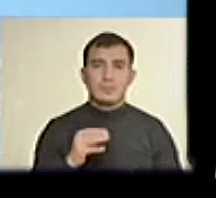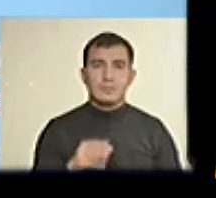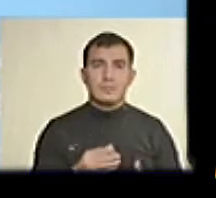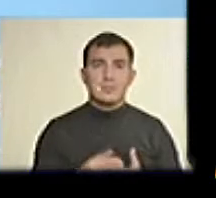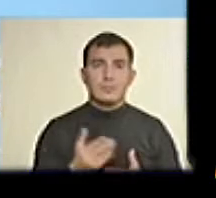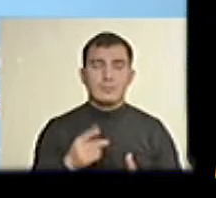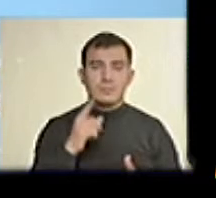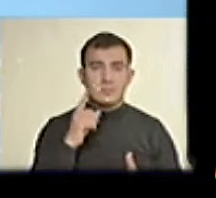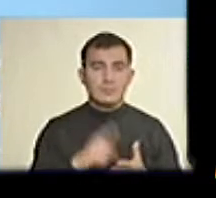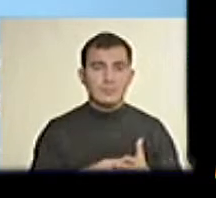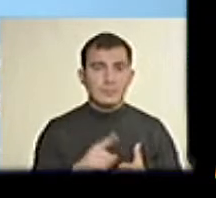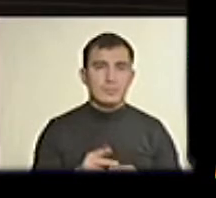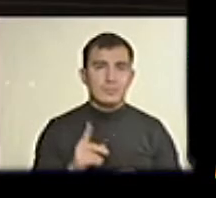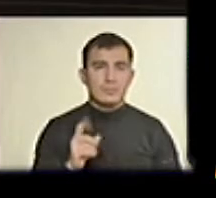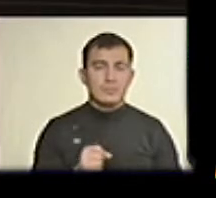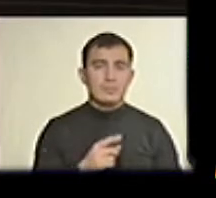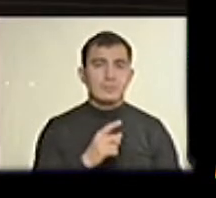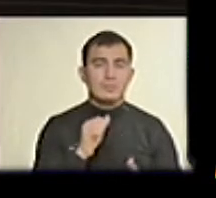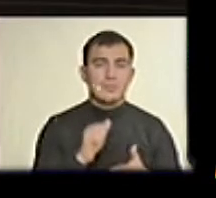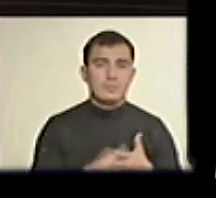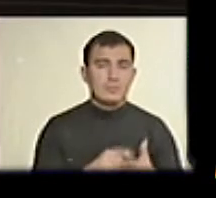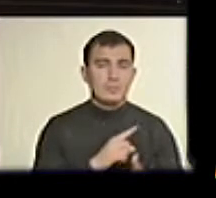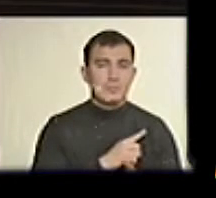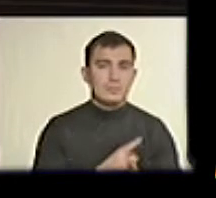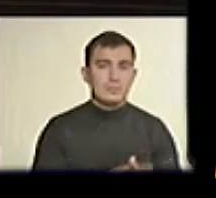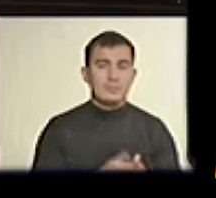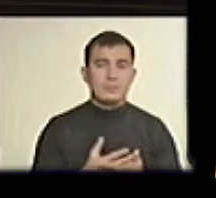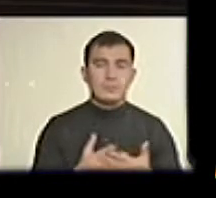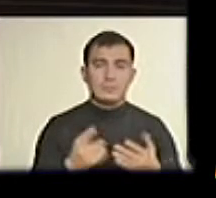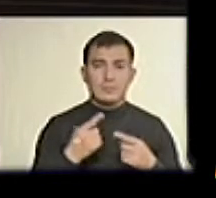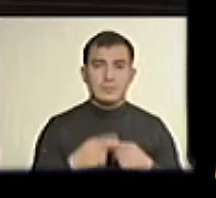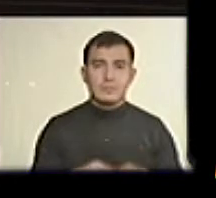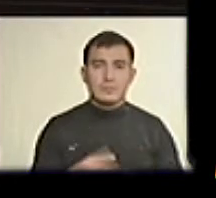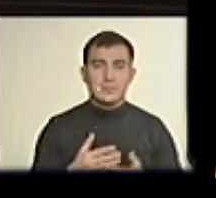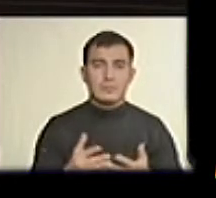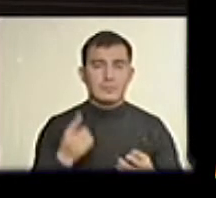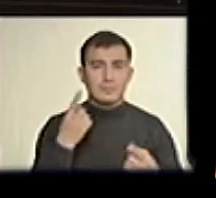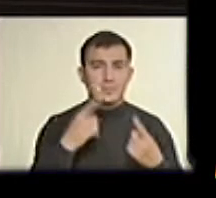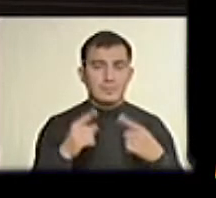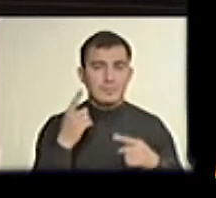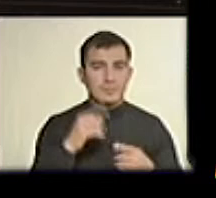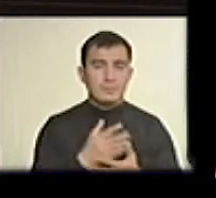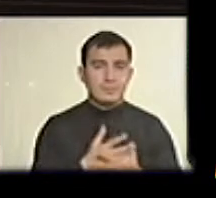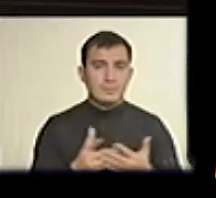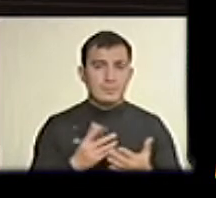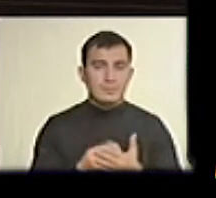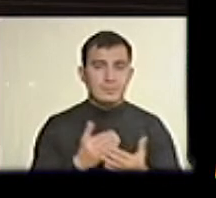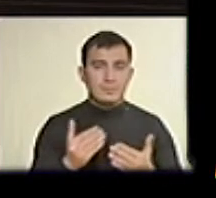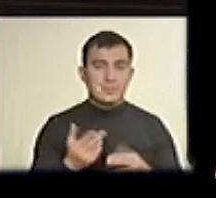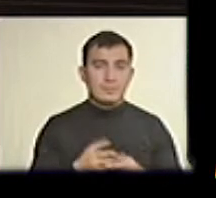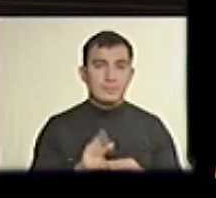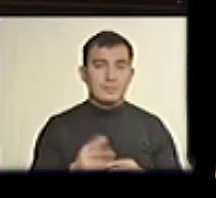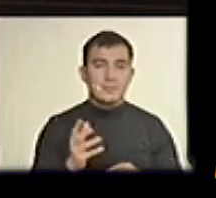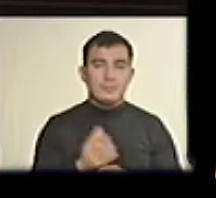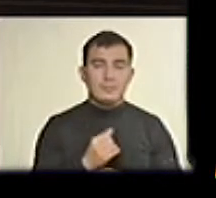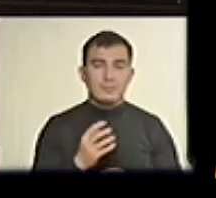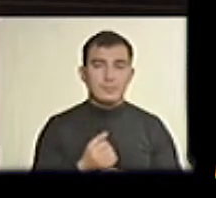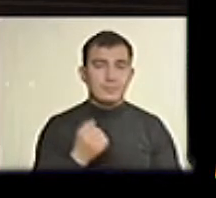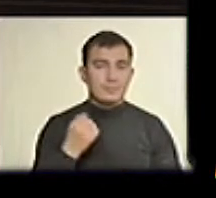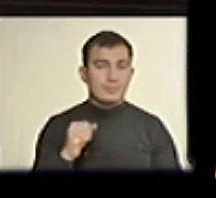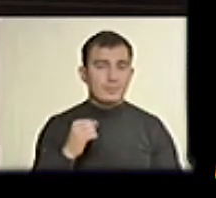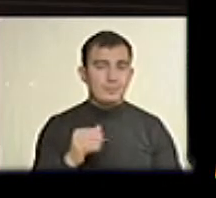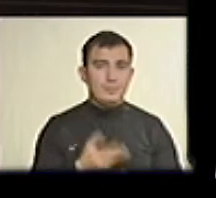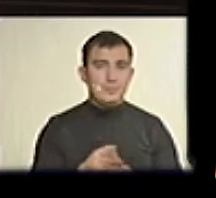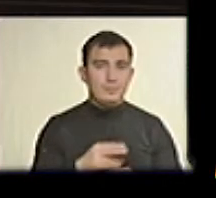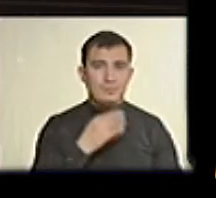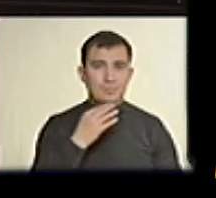diniy mutaassiblikning kuchliligi tufayli ham texnika yoki ilm sohasida yuritilgan yutuqlar deyarli bo'lmadi.